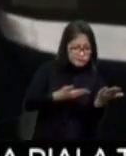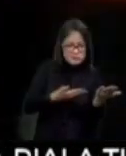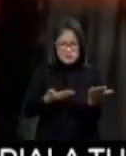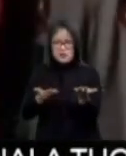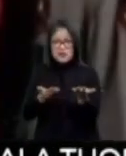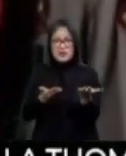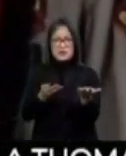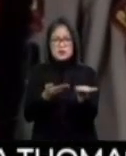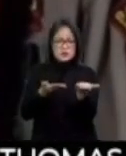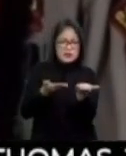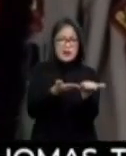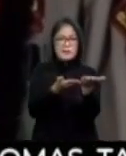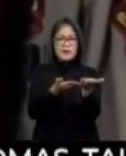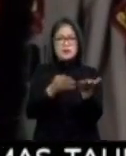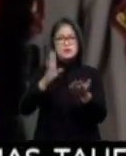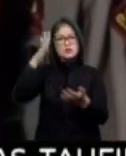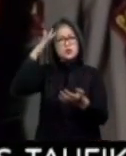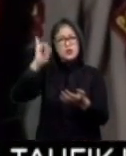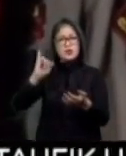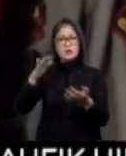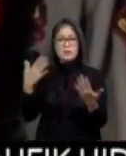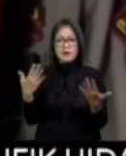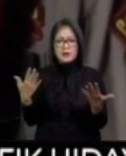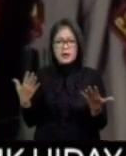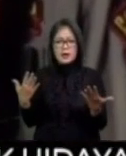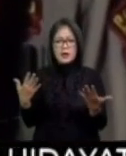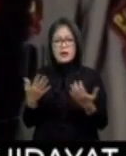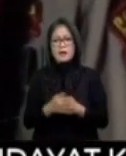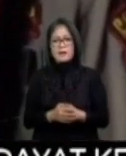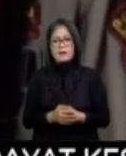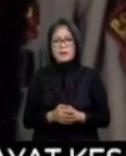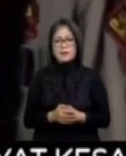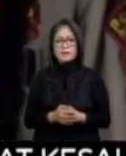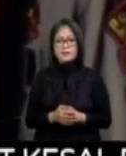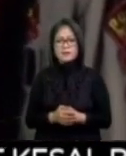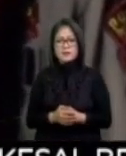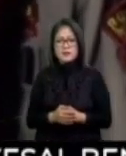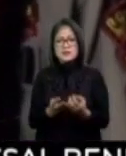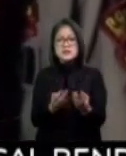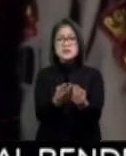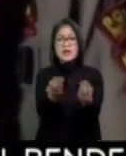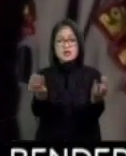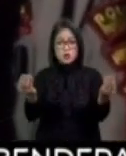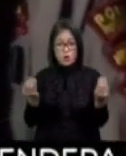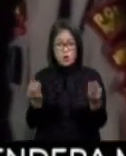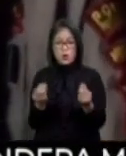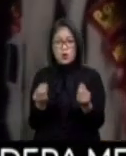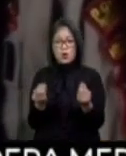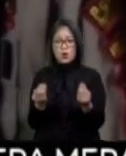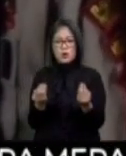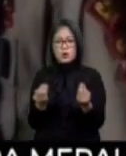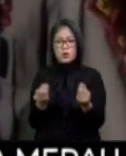pak? Kesulitannya apa namanya? Kita kan eceng gondok ya, eceng gondok itu kan